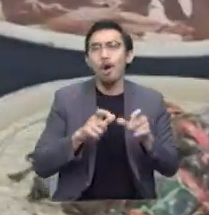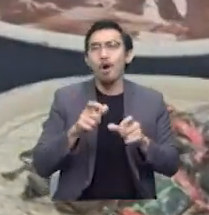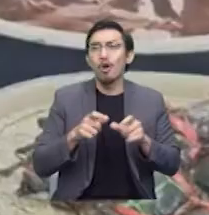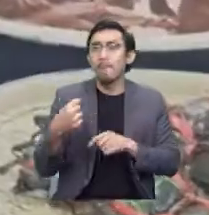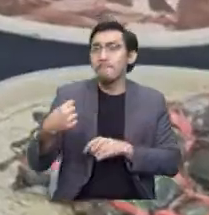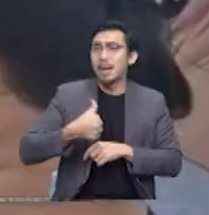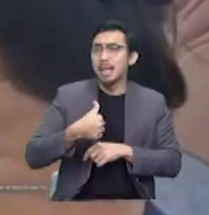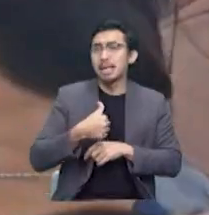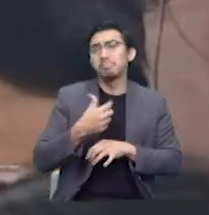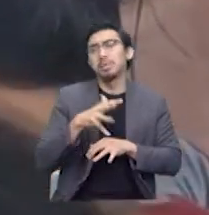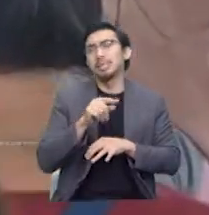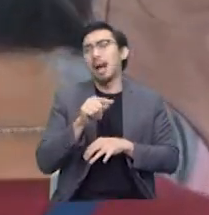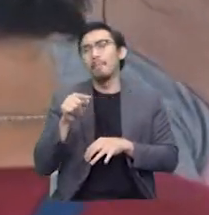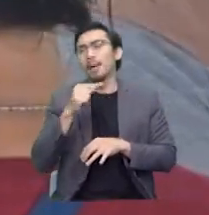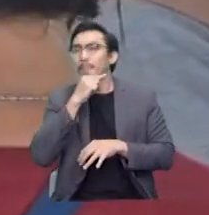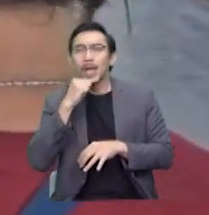nanti.